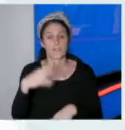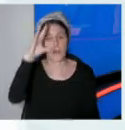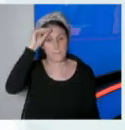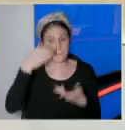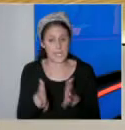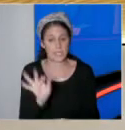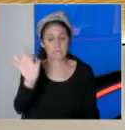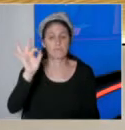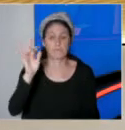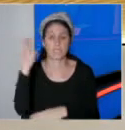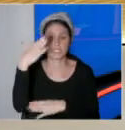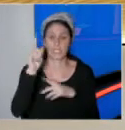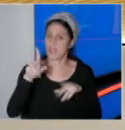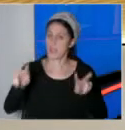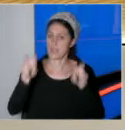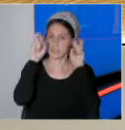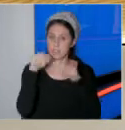לנצל זאת.